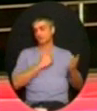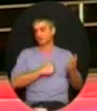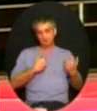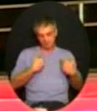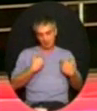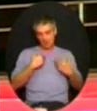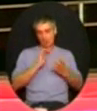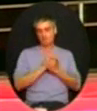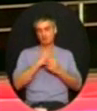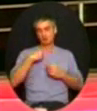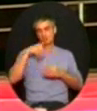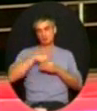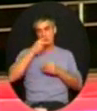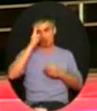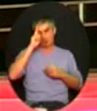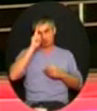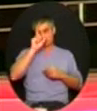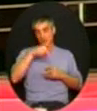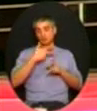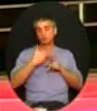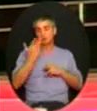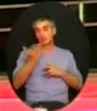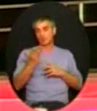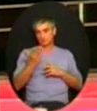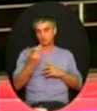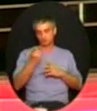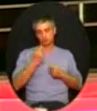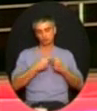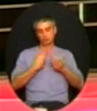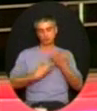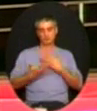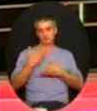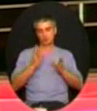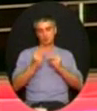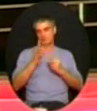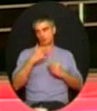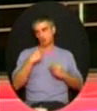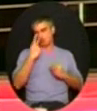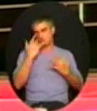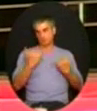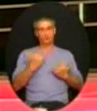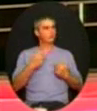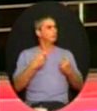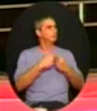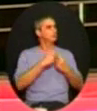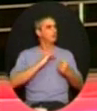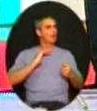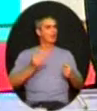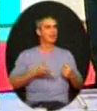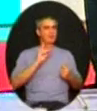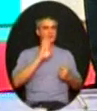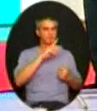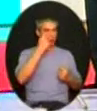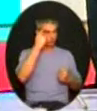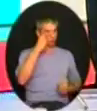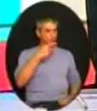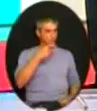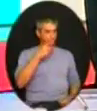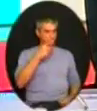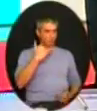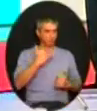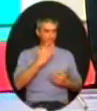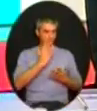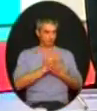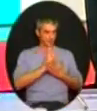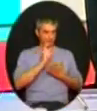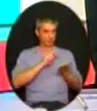על חבריי בליכוד נקיי הכפיים, שמשתפים פעולה עם מה שאנחנו רואים עכשיו. לגבי דוד ביטן, את חושבת שהוא בשלב הזה